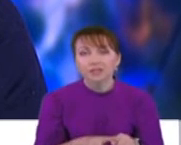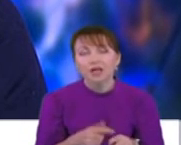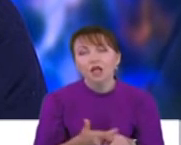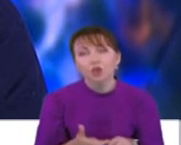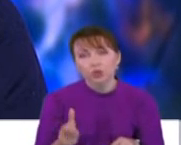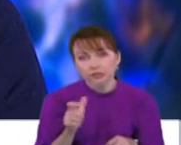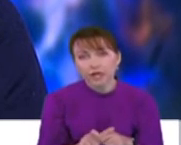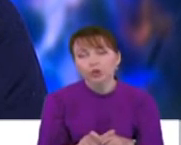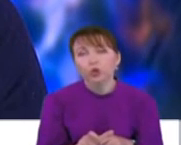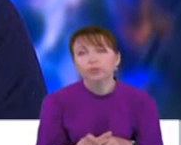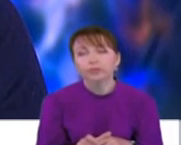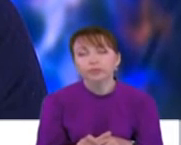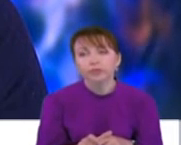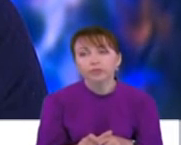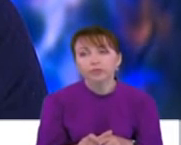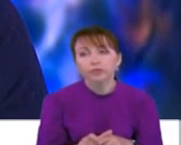достатньо